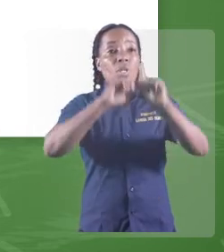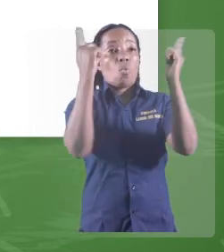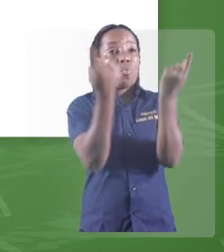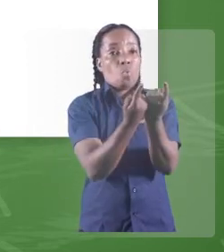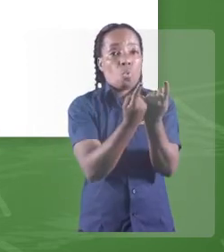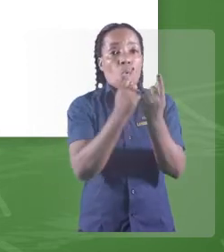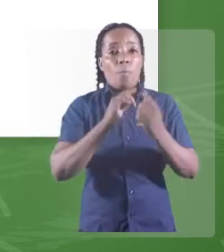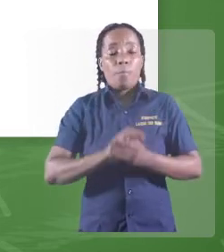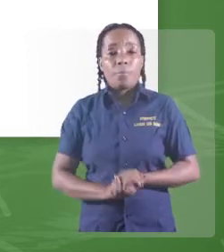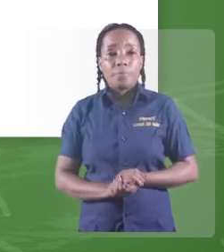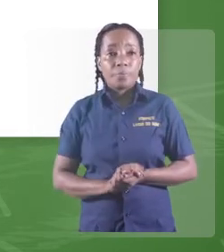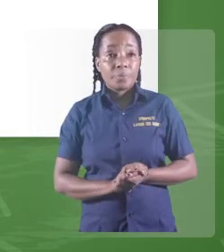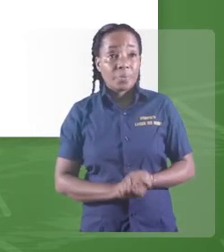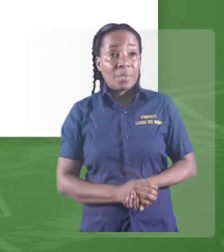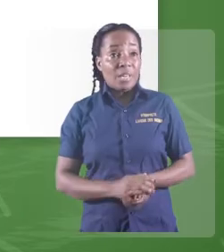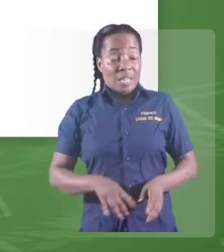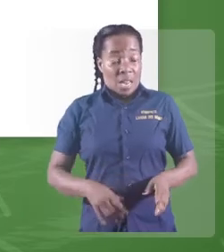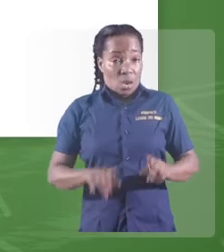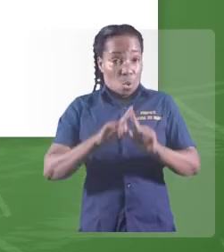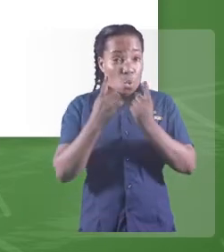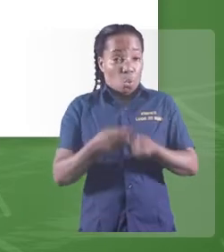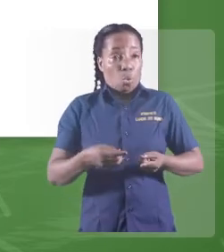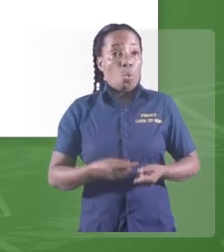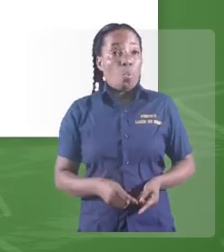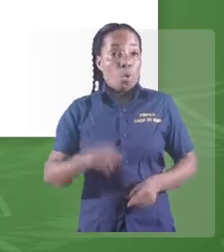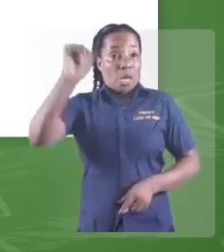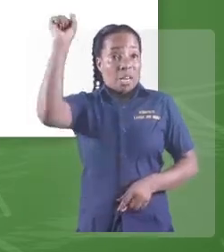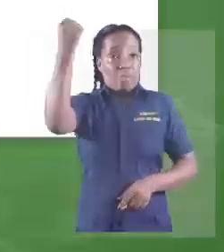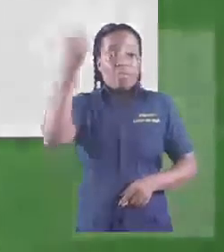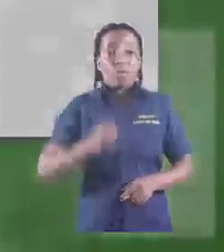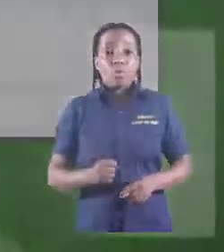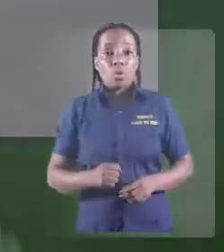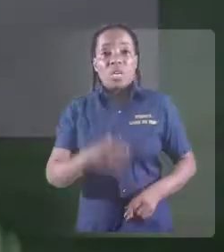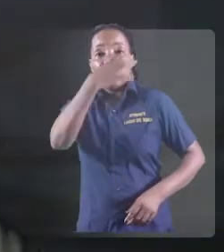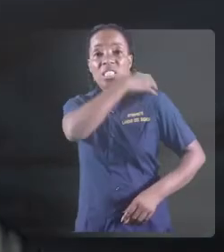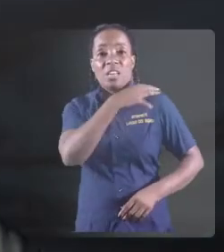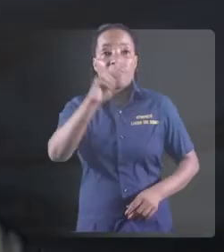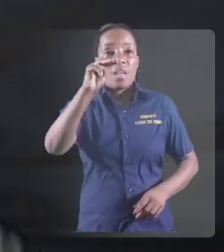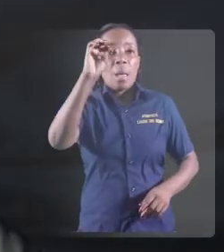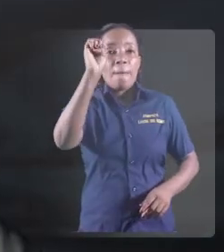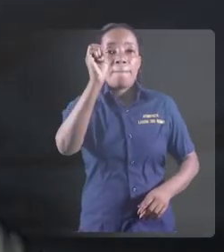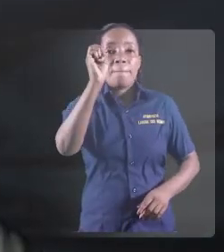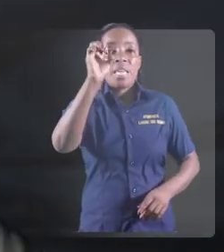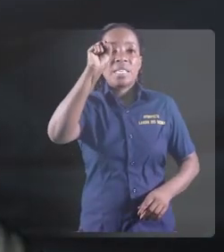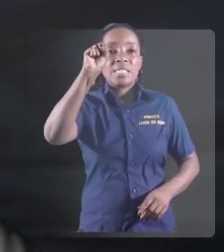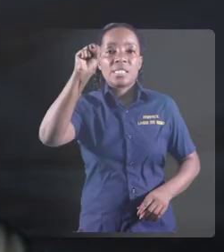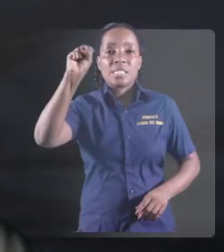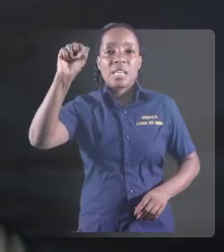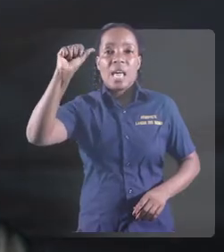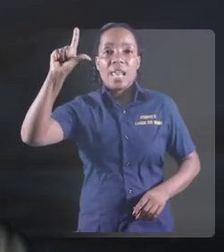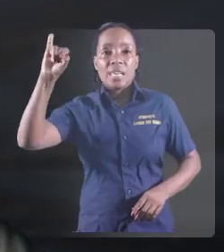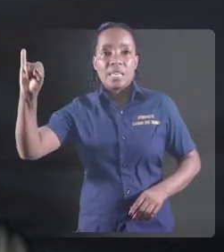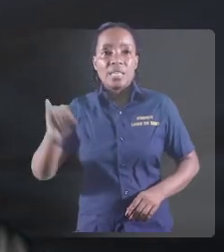et populiste, dirigée par Messali Hadj, qui est un homme politique algérien,